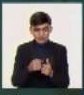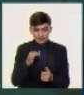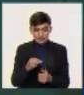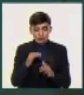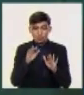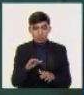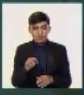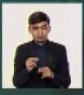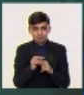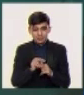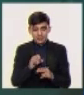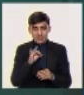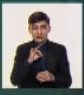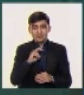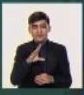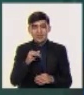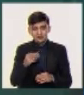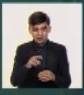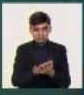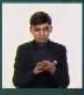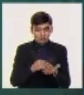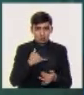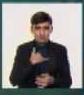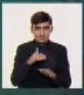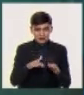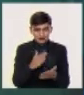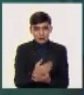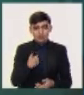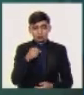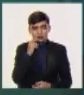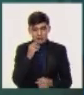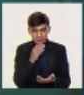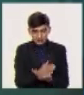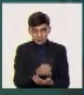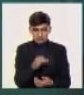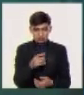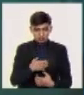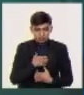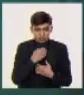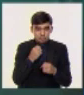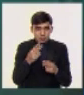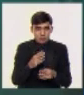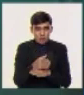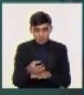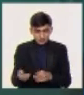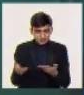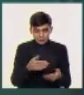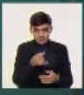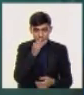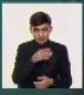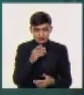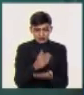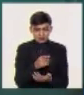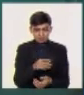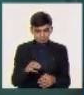только делаем в квартире инфекцию. У нас и дети, у нас и внуки. Это очень страшно. Гостей позвать невозможно, где-то